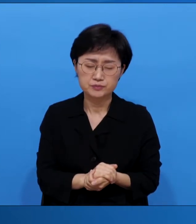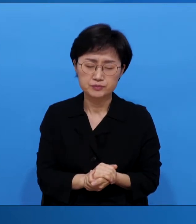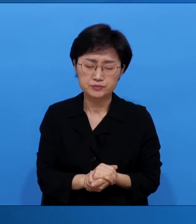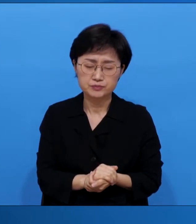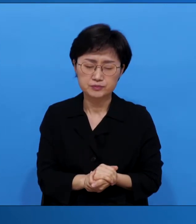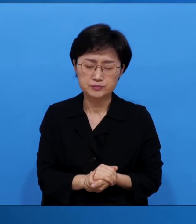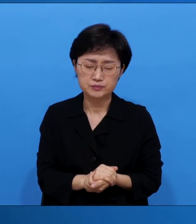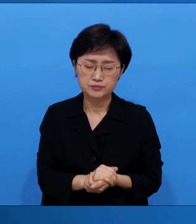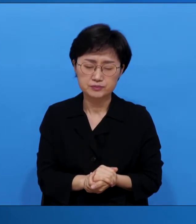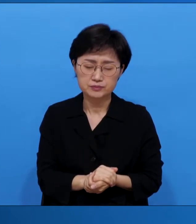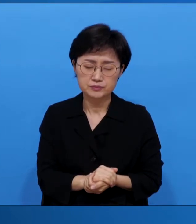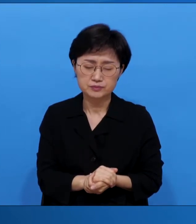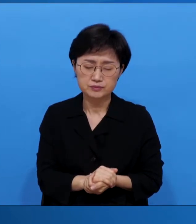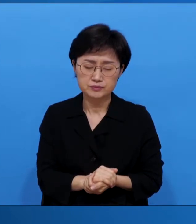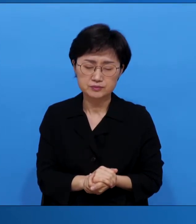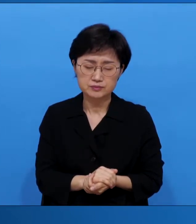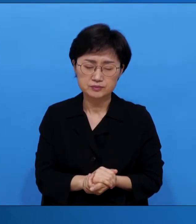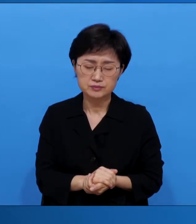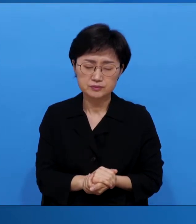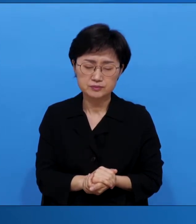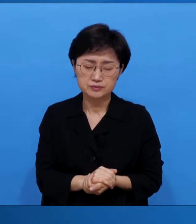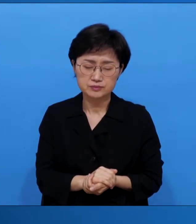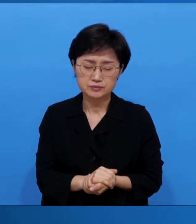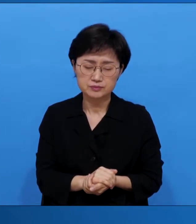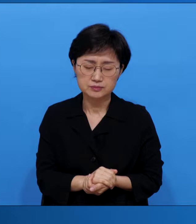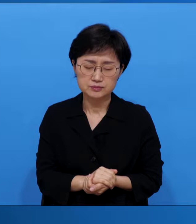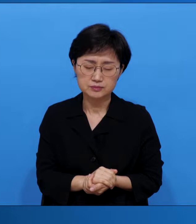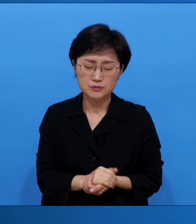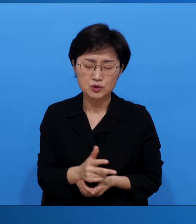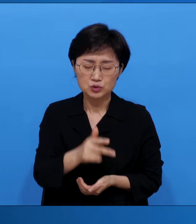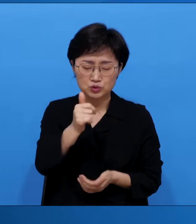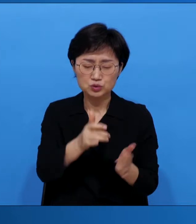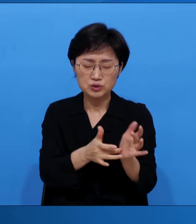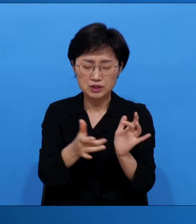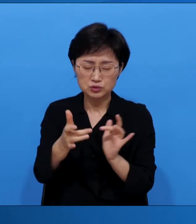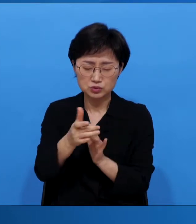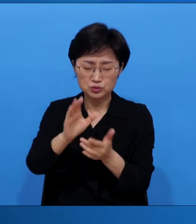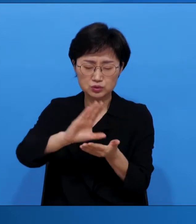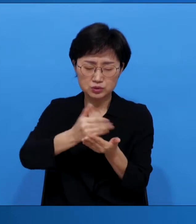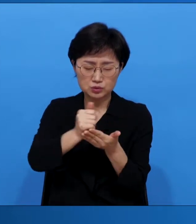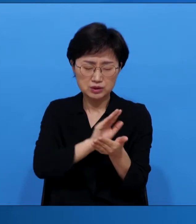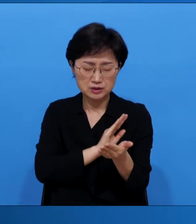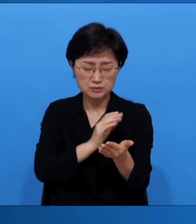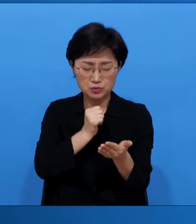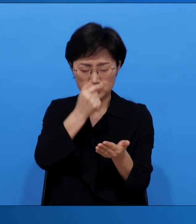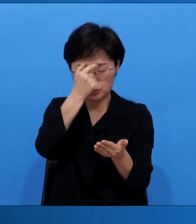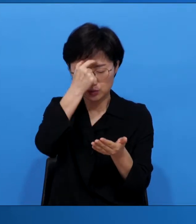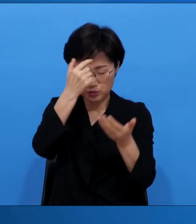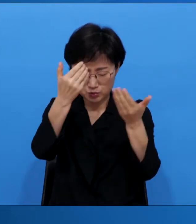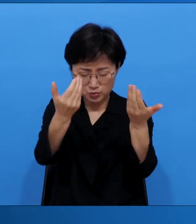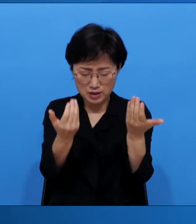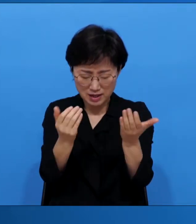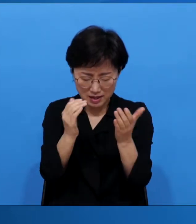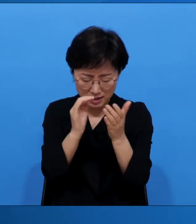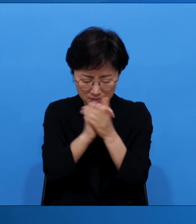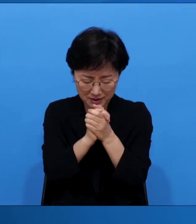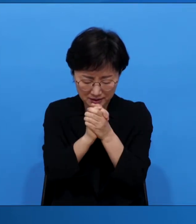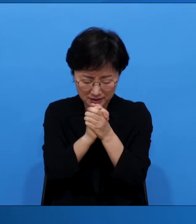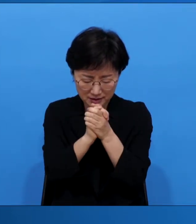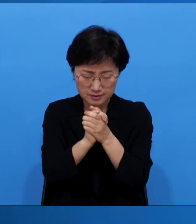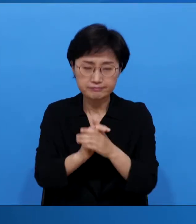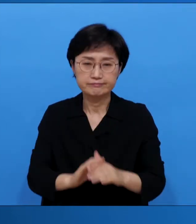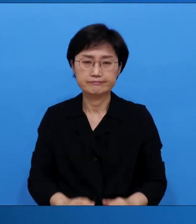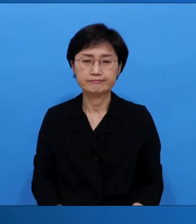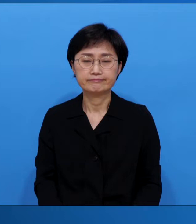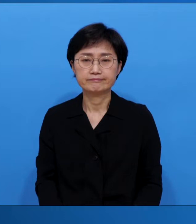we are able to enjoy the blessing and the strength of the throne. 우리 주 예수 그리스도의 이름으로 기도드리옵나이다. In the name of our Lord Jesus Christ